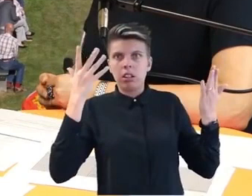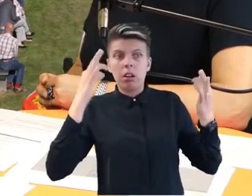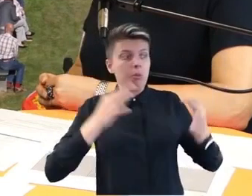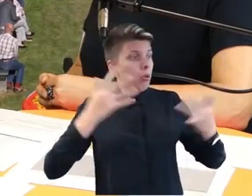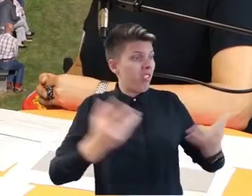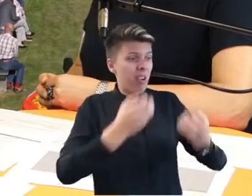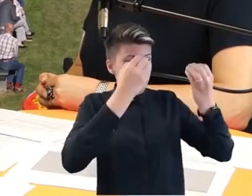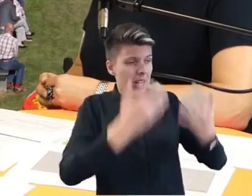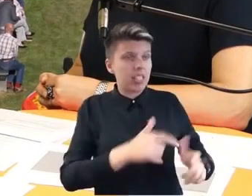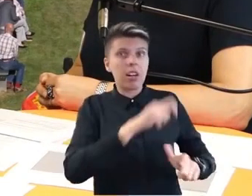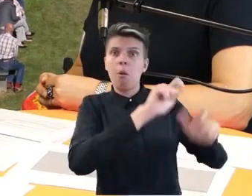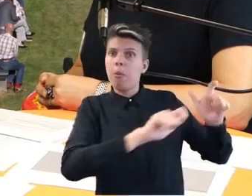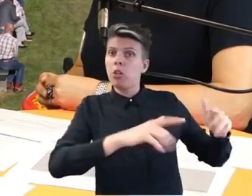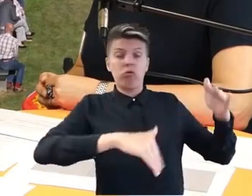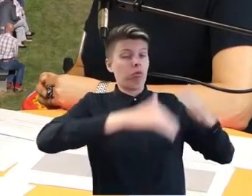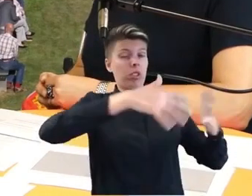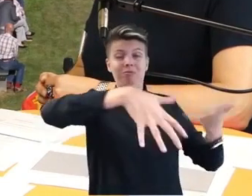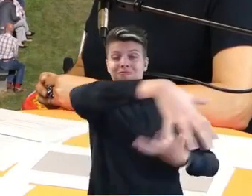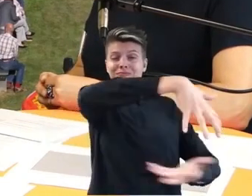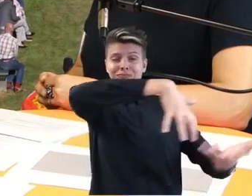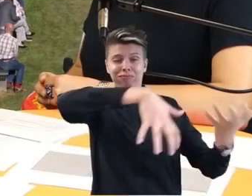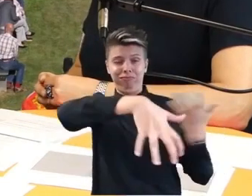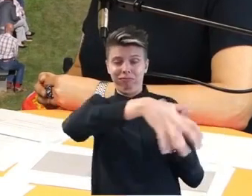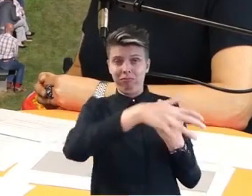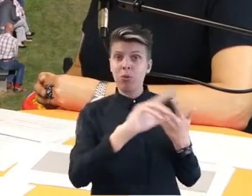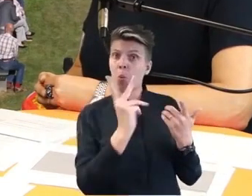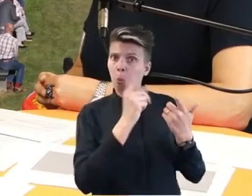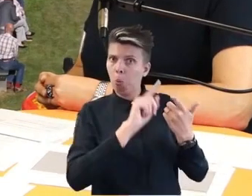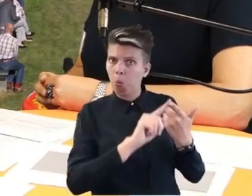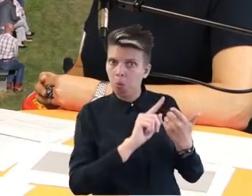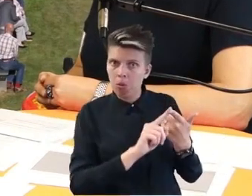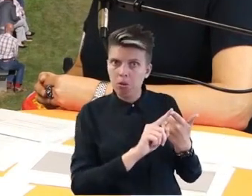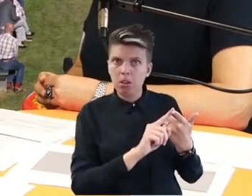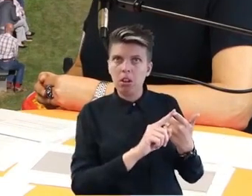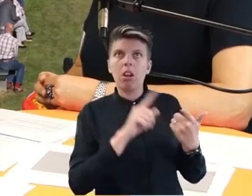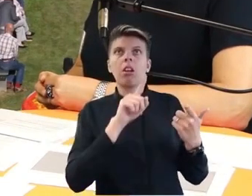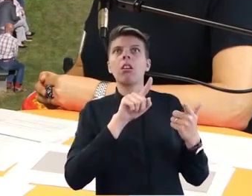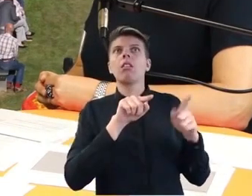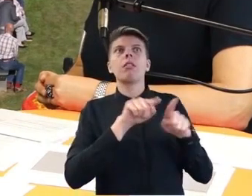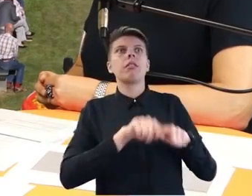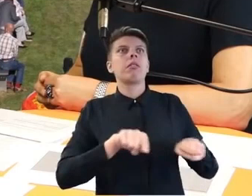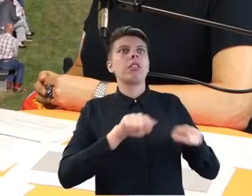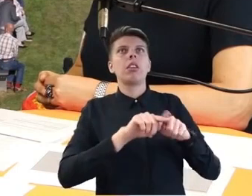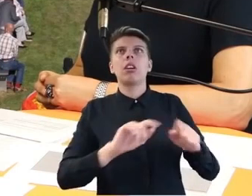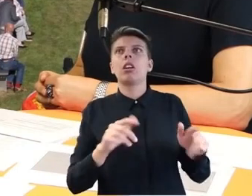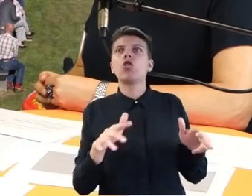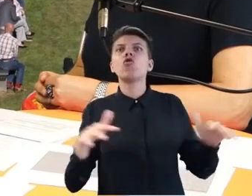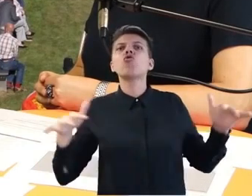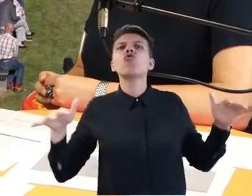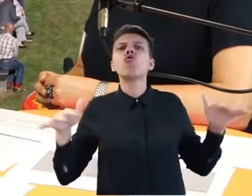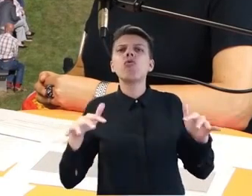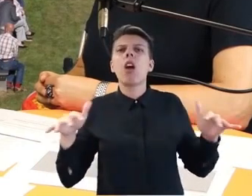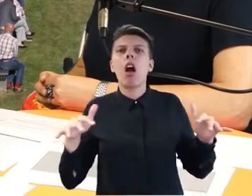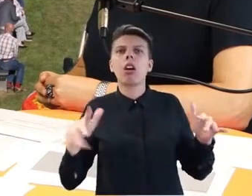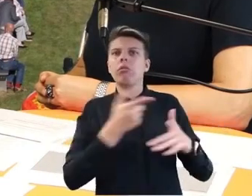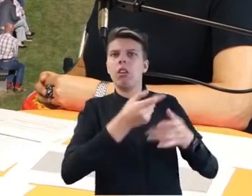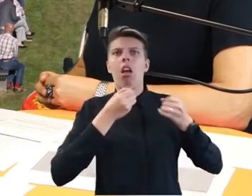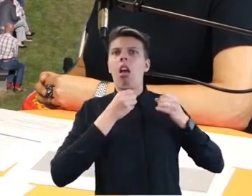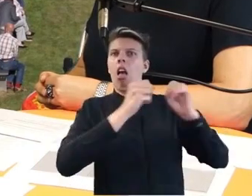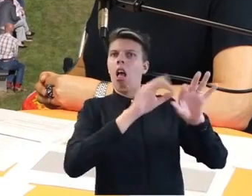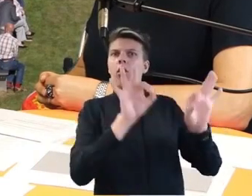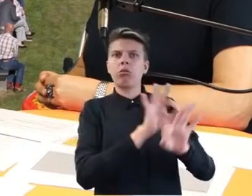passiert oder aber dass sie eher sich apathisch verhalten also dass die in starre verfallen und gar nicht mehr handlungsfähig